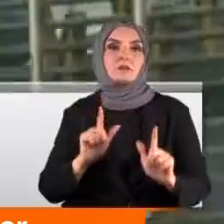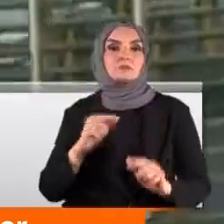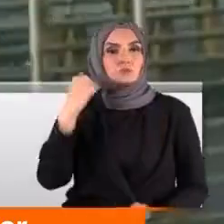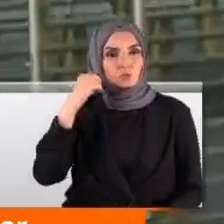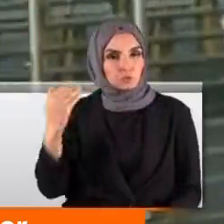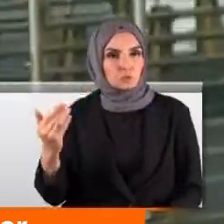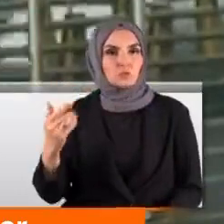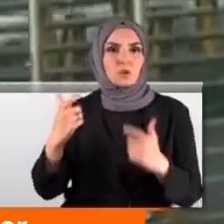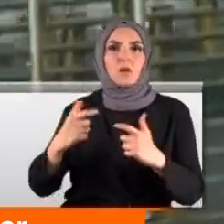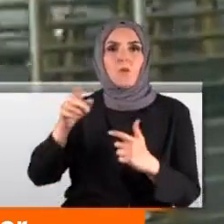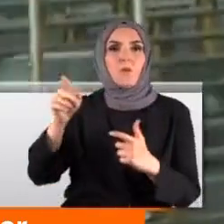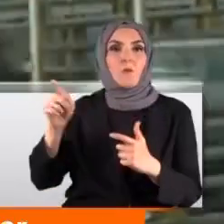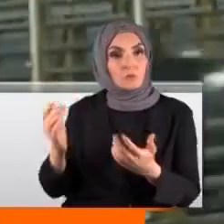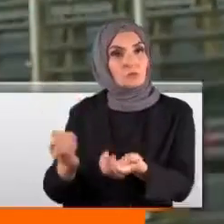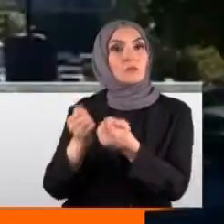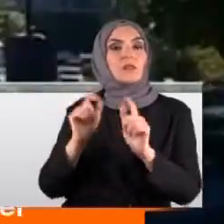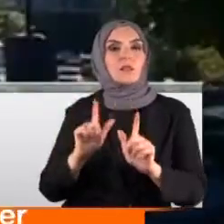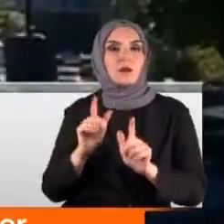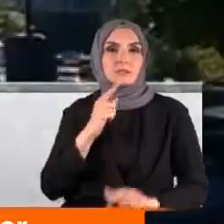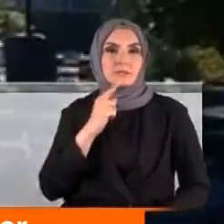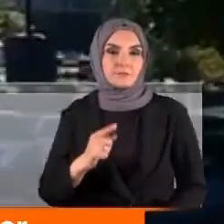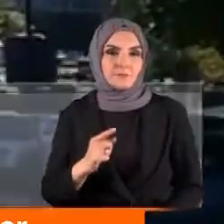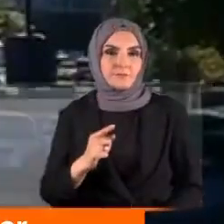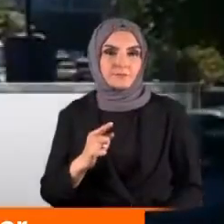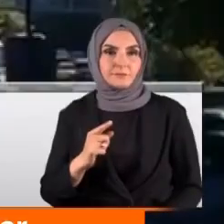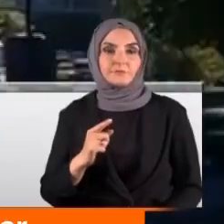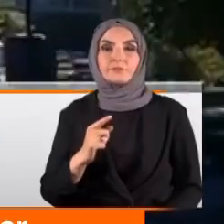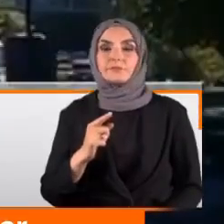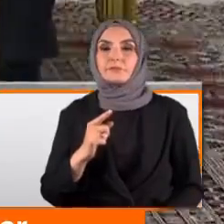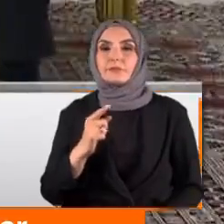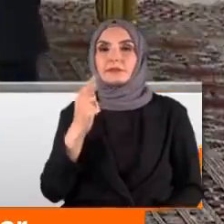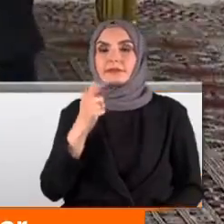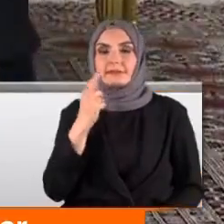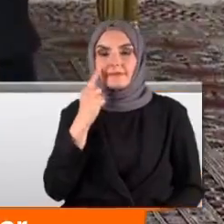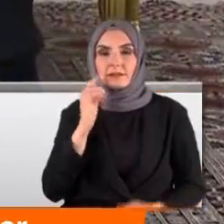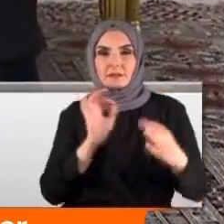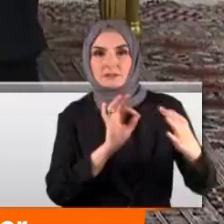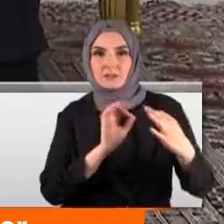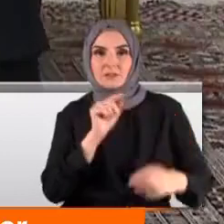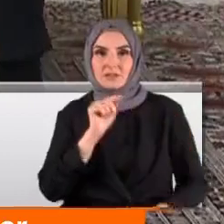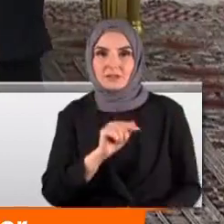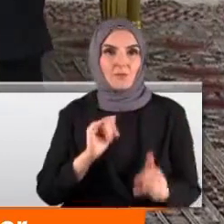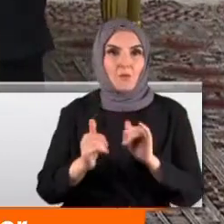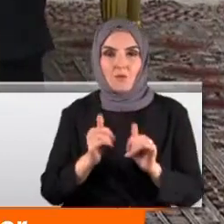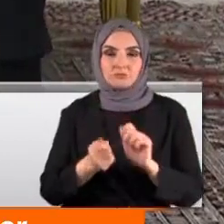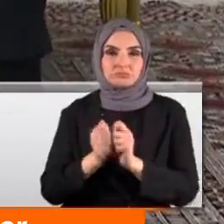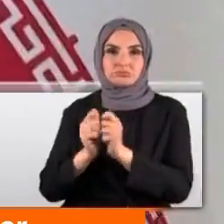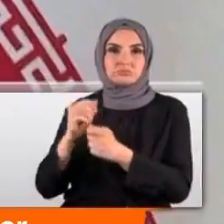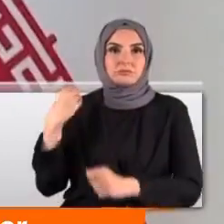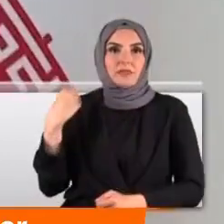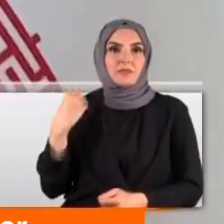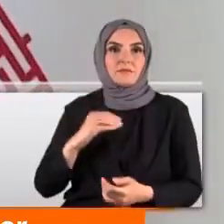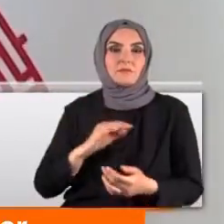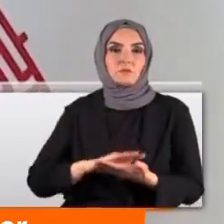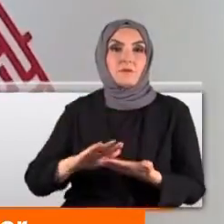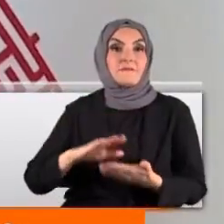kurtulmak zorunda. Diplomatik ilişkilerde kartların yeniden dağıtıldığı bir dönemde gerçekleşecek olan görüşmede Türkiye, Tahran yönetimine